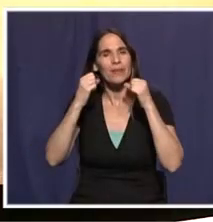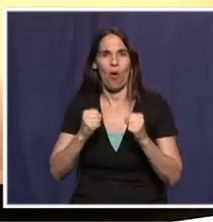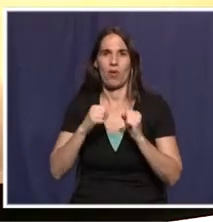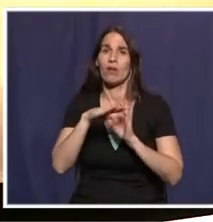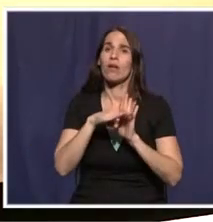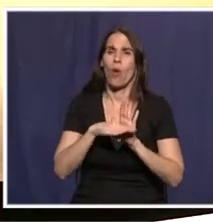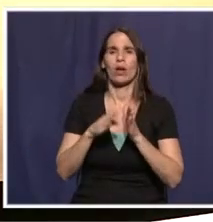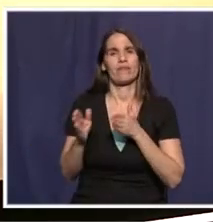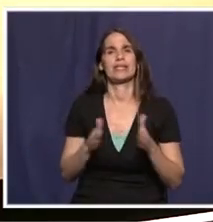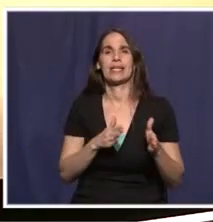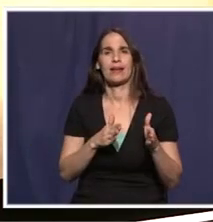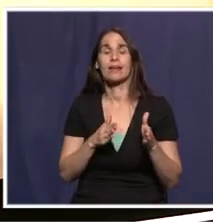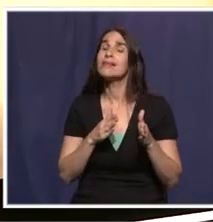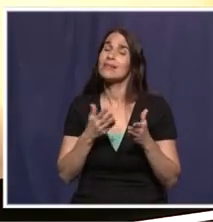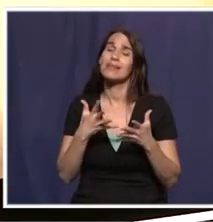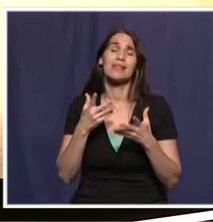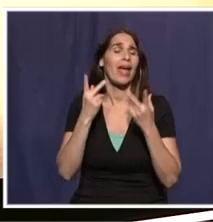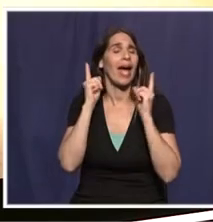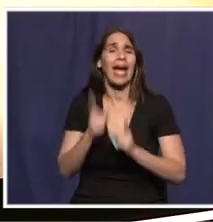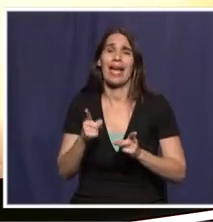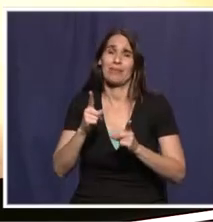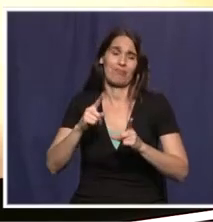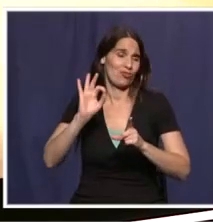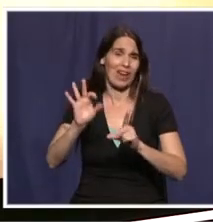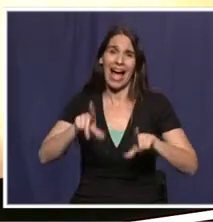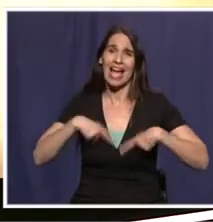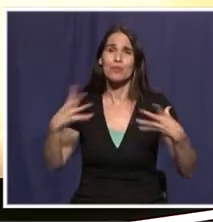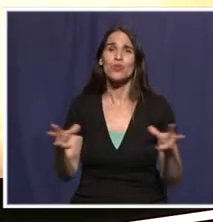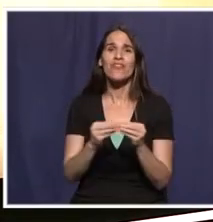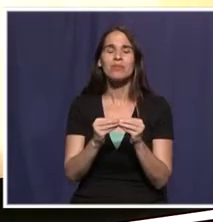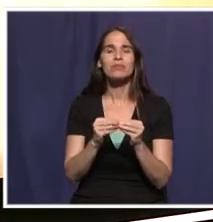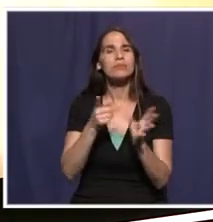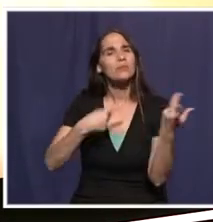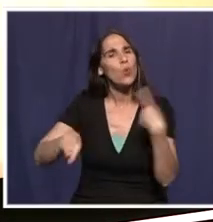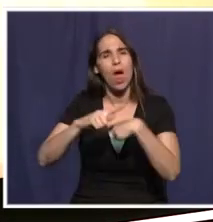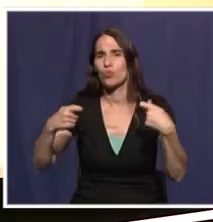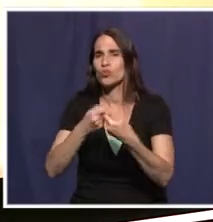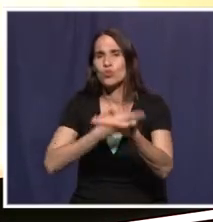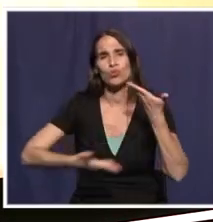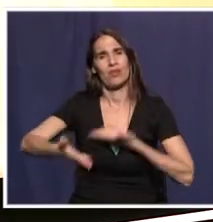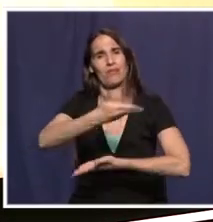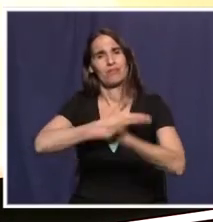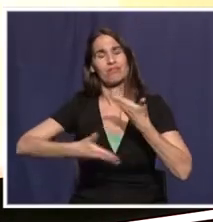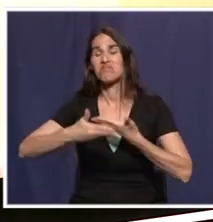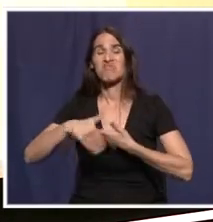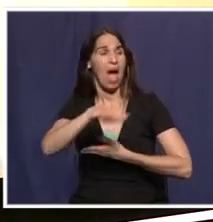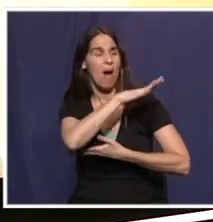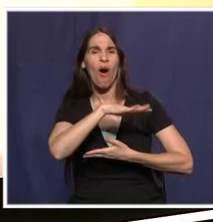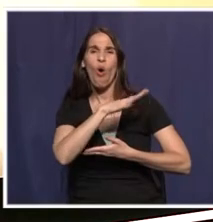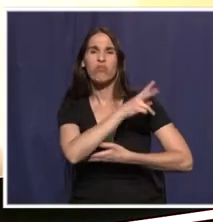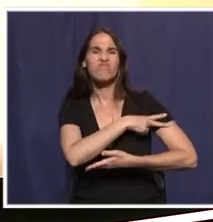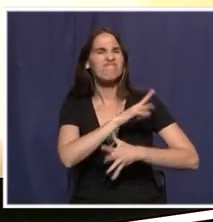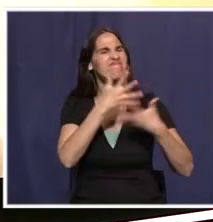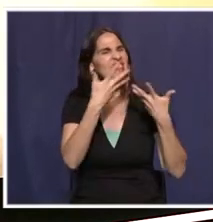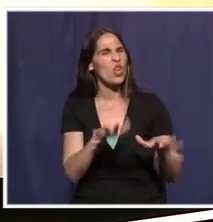חלק כואב והכרחי בתוך ביסוס של חיים משותפים בינינו. כולנו צריכים להיות שותפים לזה, והמערכות האמונות על כך כושלות בינתיים